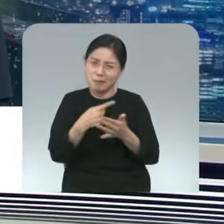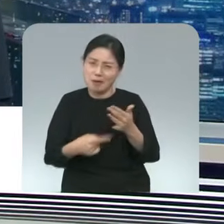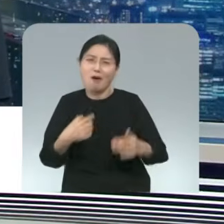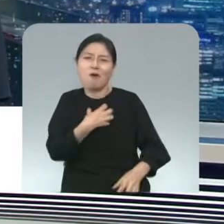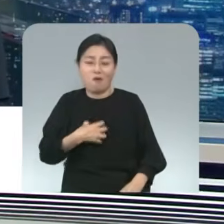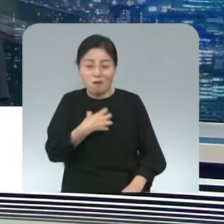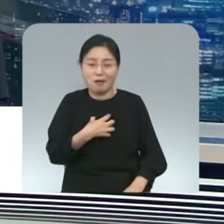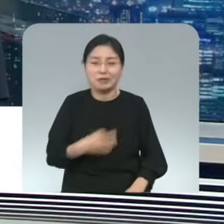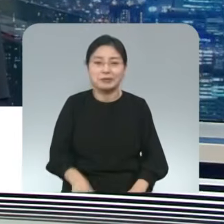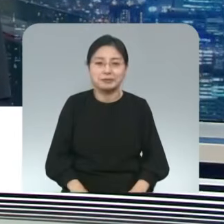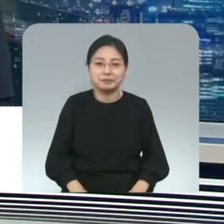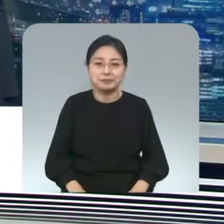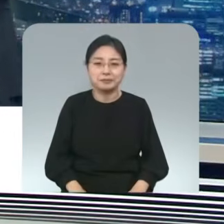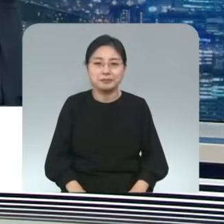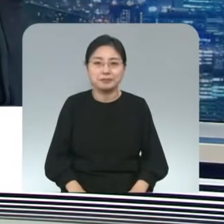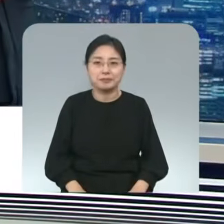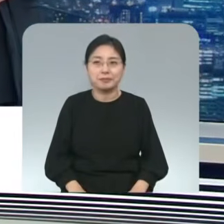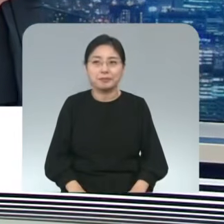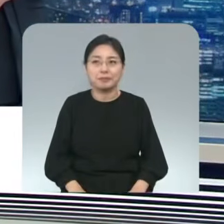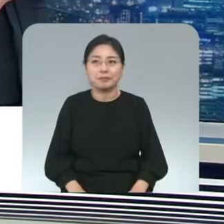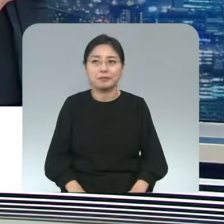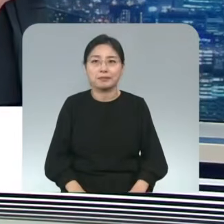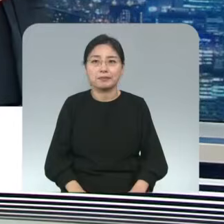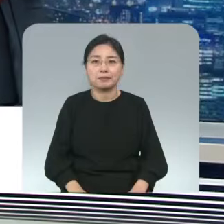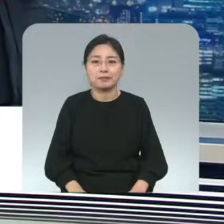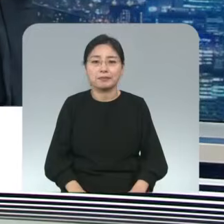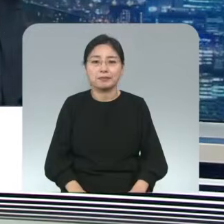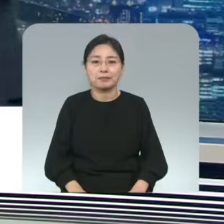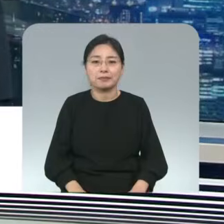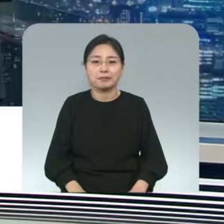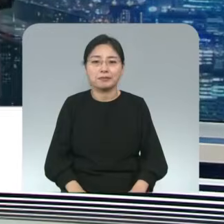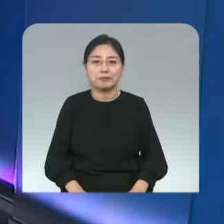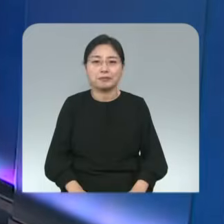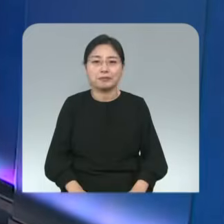힘들어 보입니다. 워싱턴 이정민 특파원입니다.